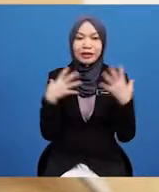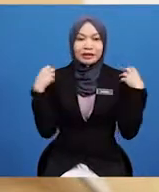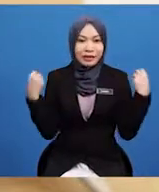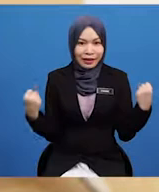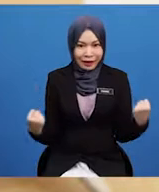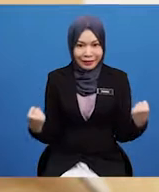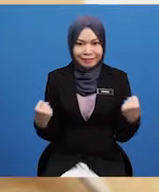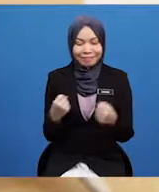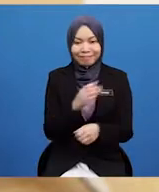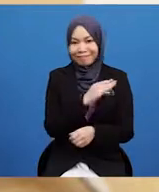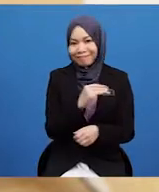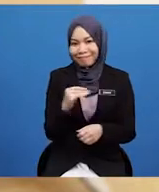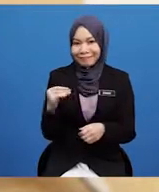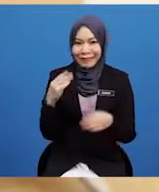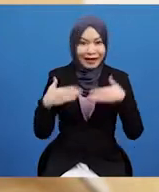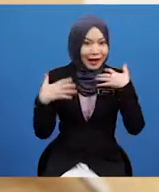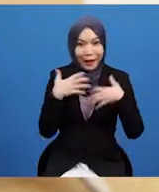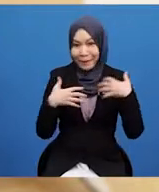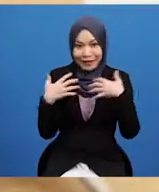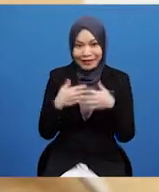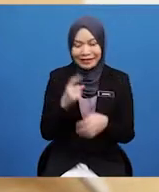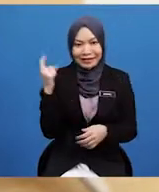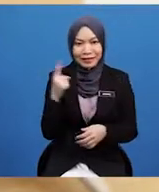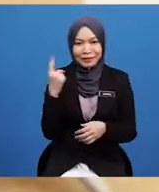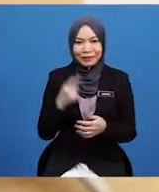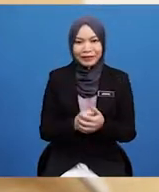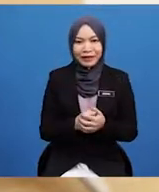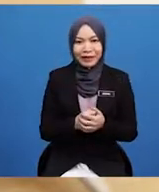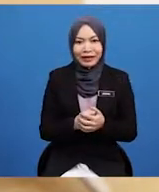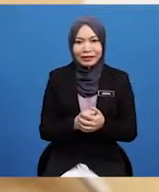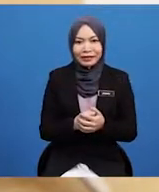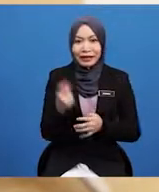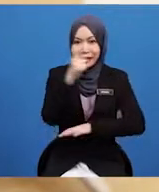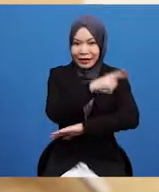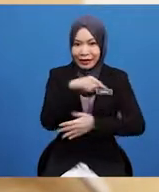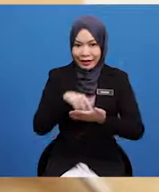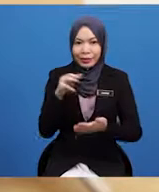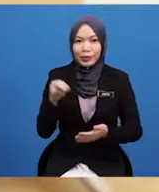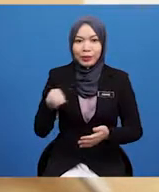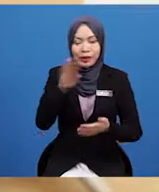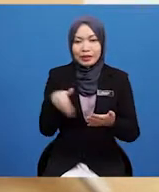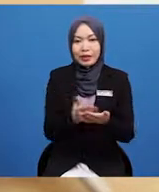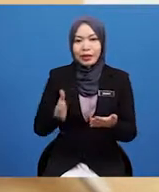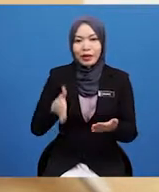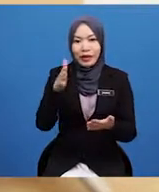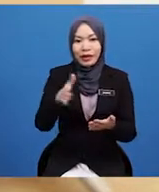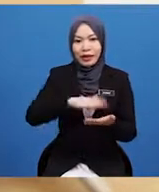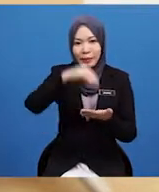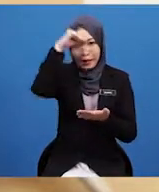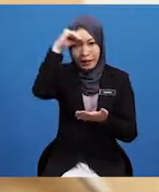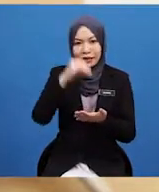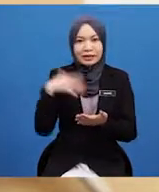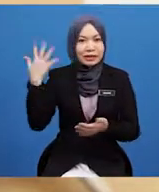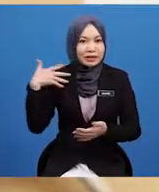keadaan sihat dan ceria selalu. Baiklah, hari ini murid-murid semua akan santai belajar